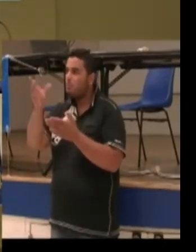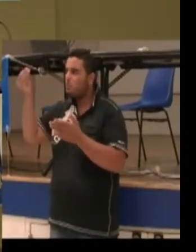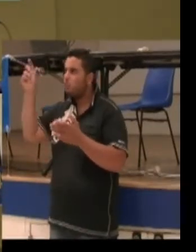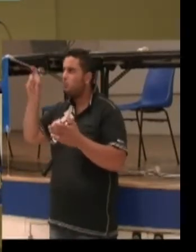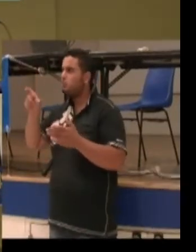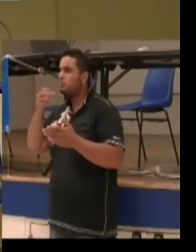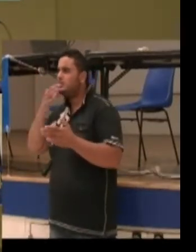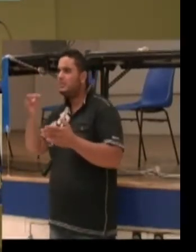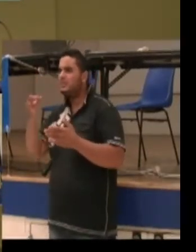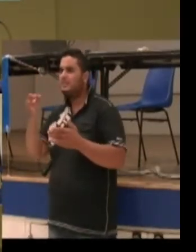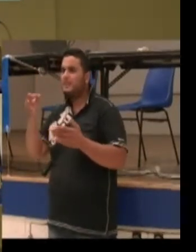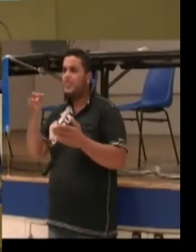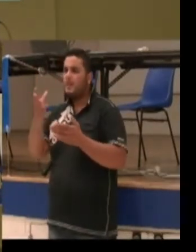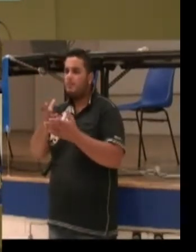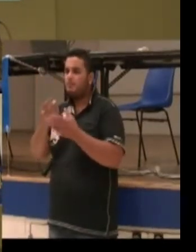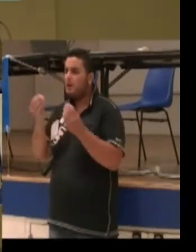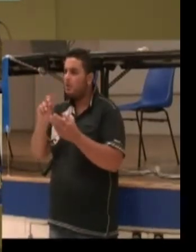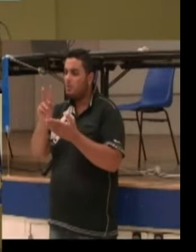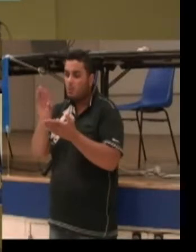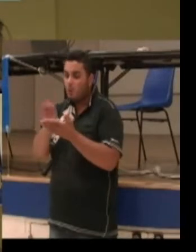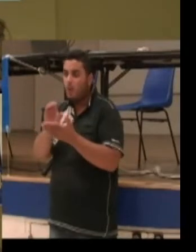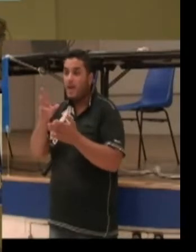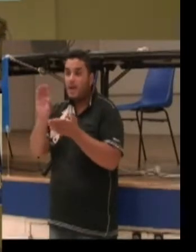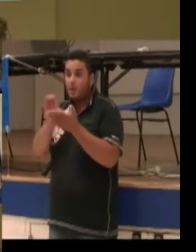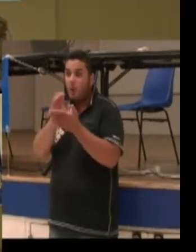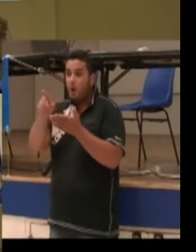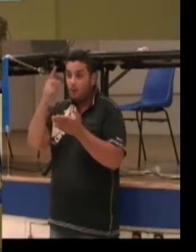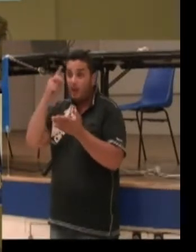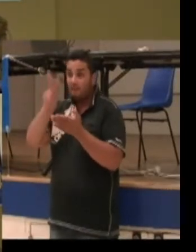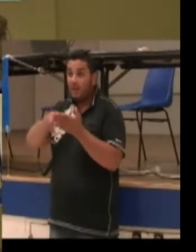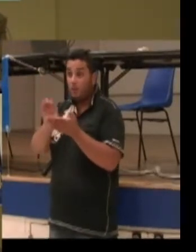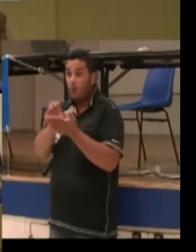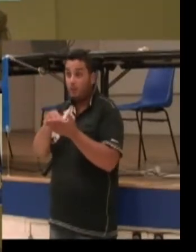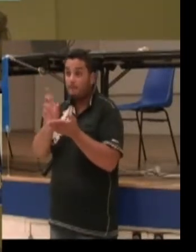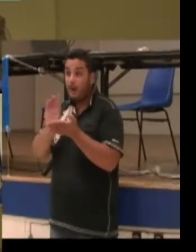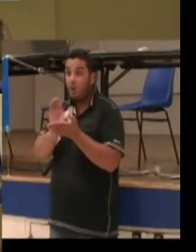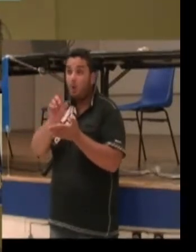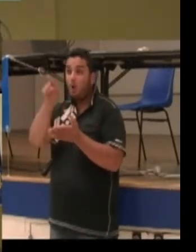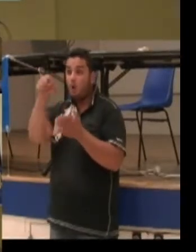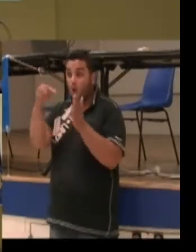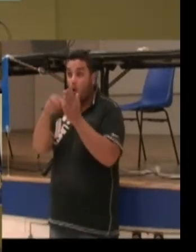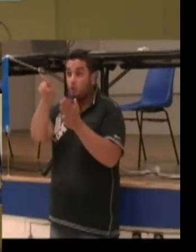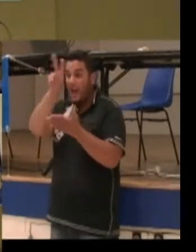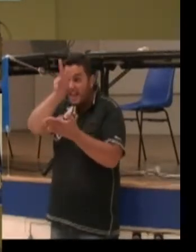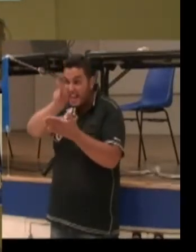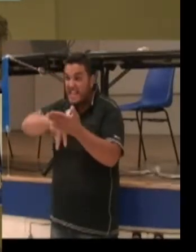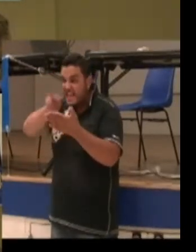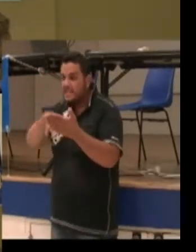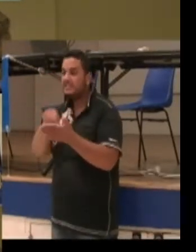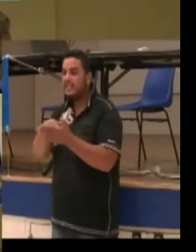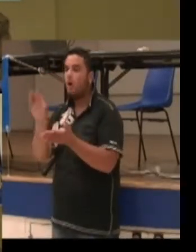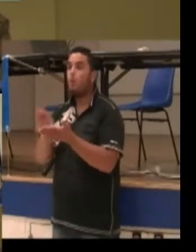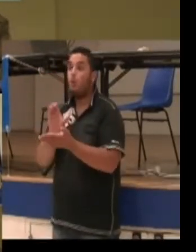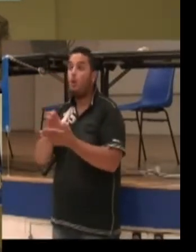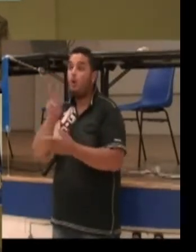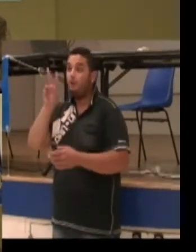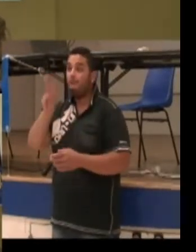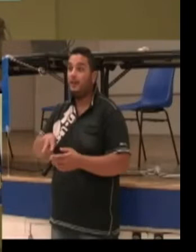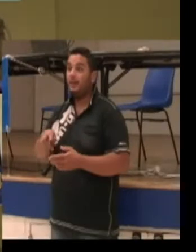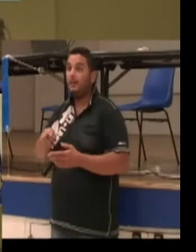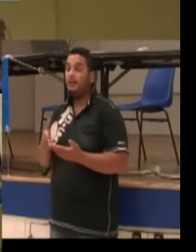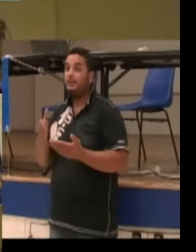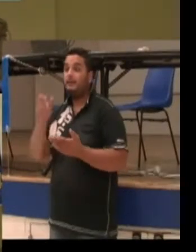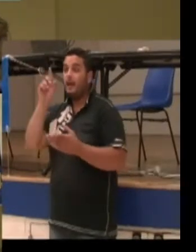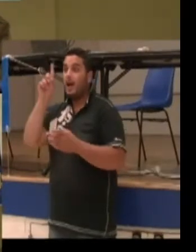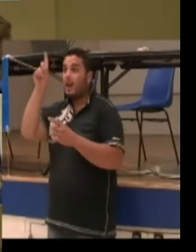Dieu. Le Coran, c'est quand tu commences à le lire. D'ailleurs, vous le voyez bien sur le Coran, Allah subhanahu wa ta'ala, quand il parle de kitab, il parle de